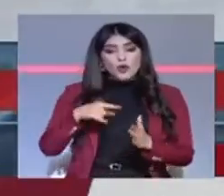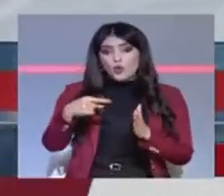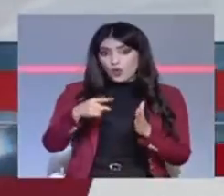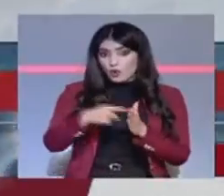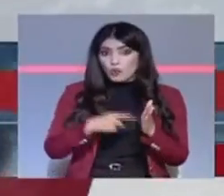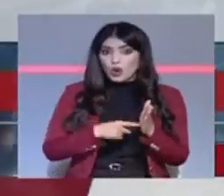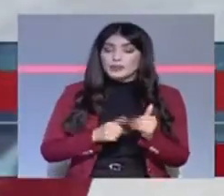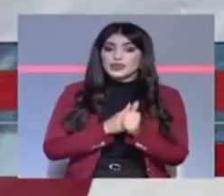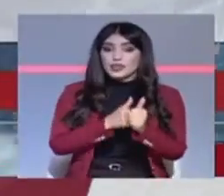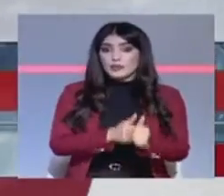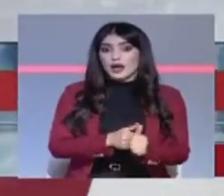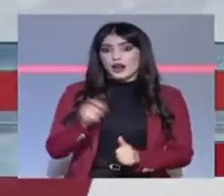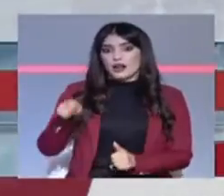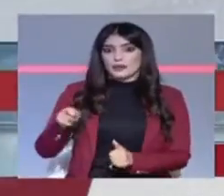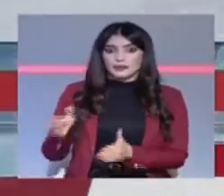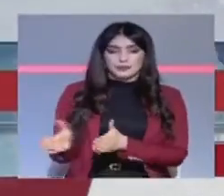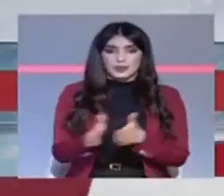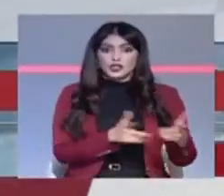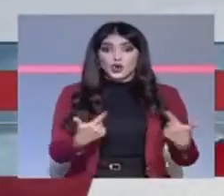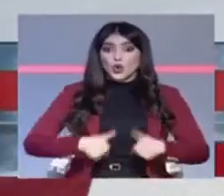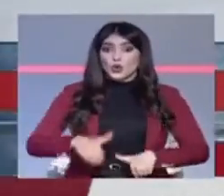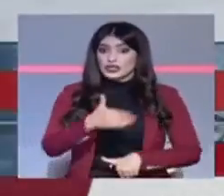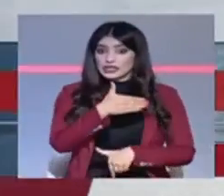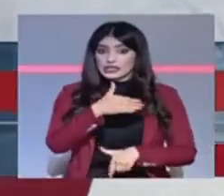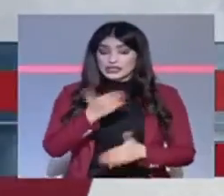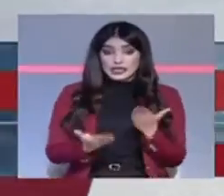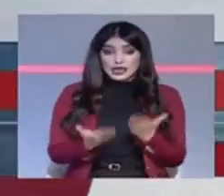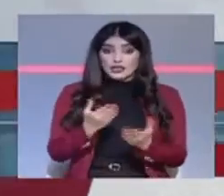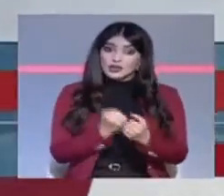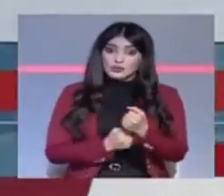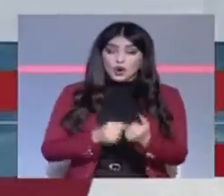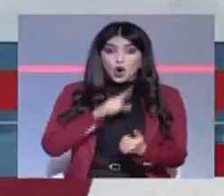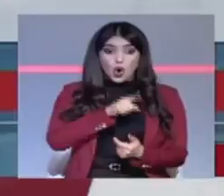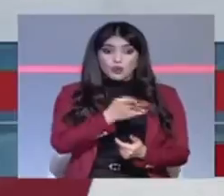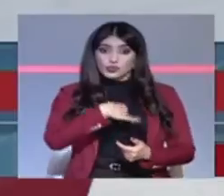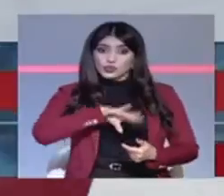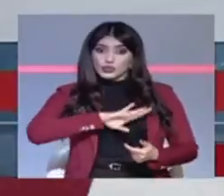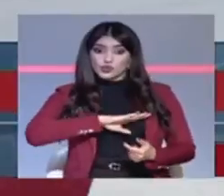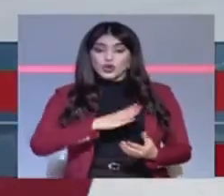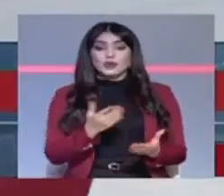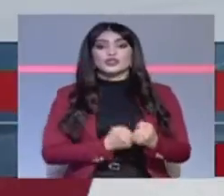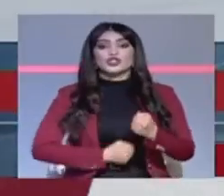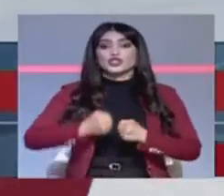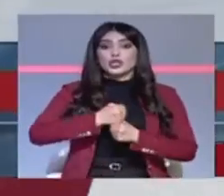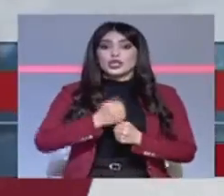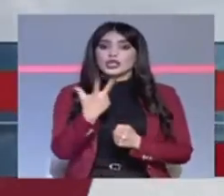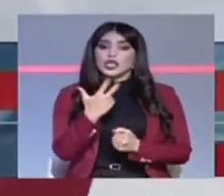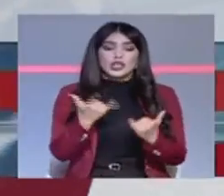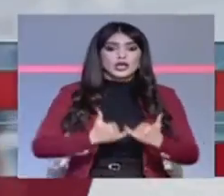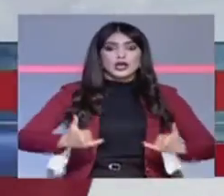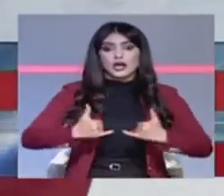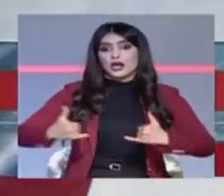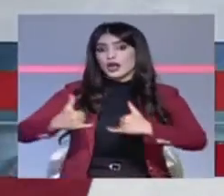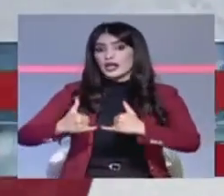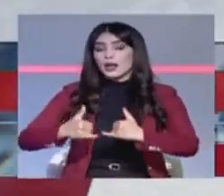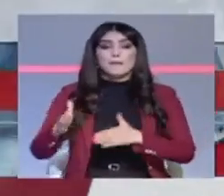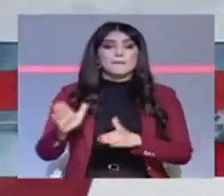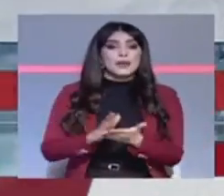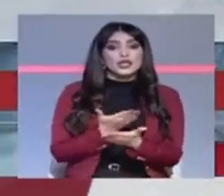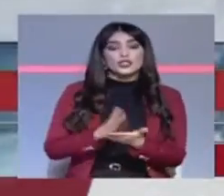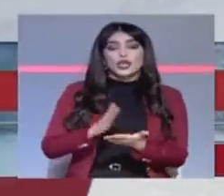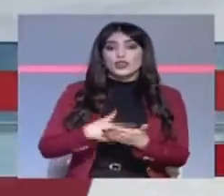الاعلى للقضاء تكليف وزير العدل بانشاء ثلاث لجان ت على بتقديم شريعه تخلص القانون الاساسي